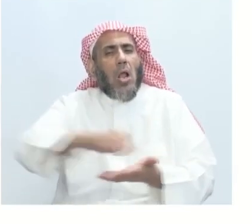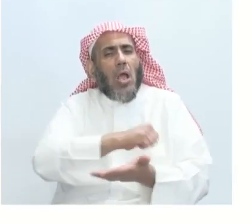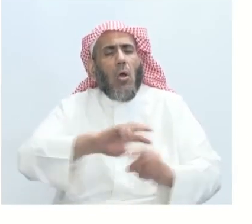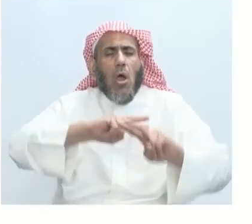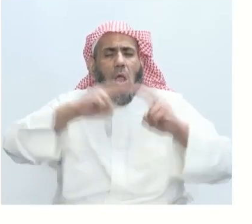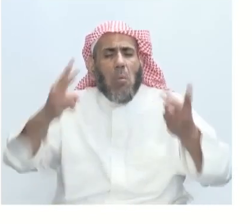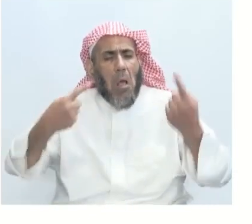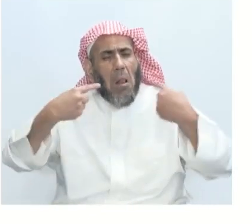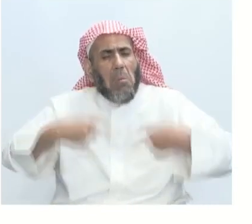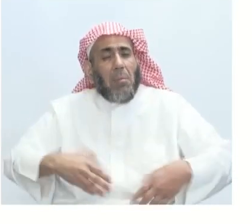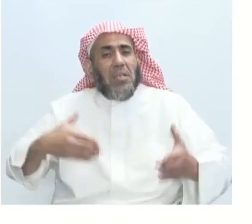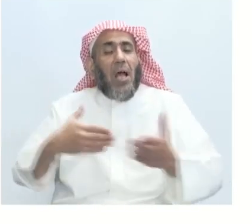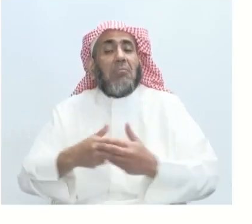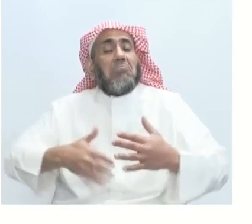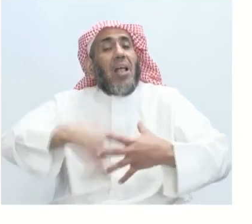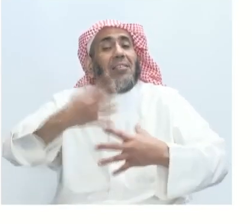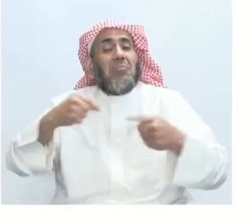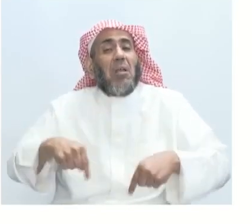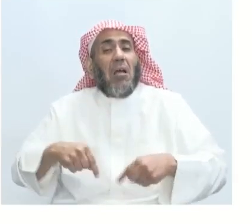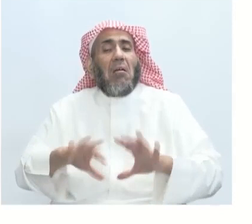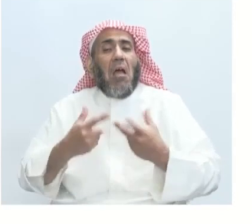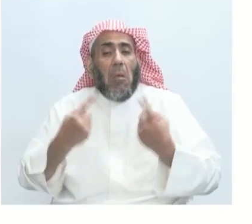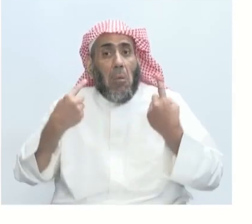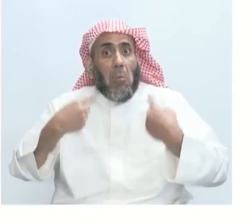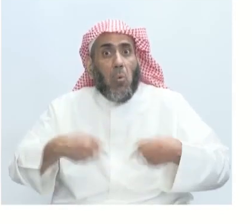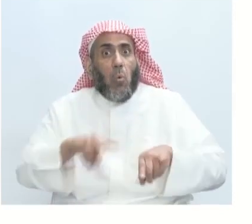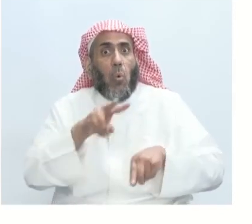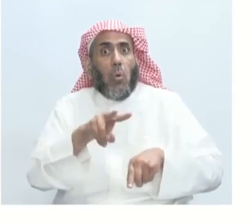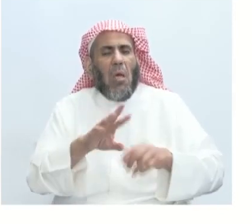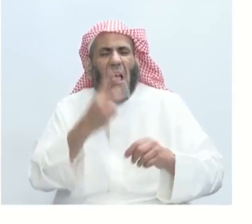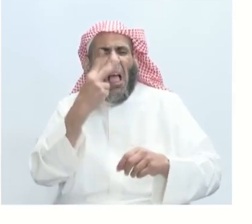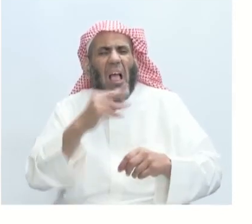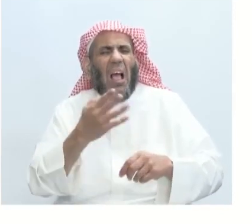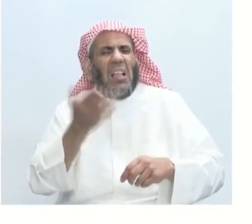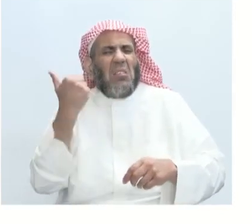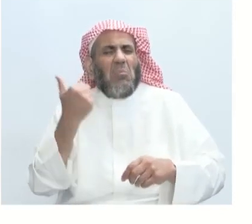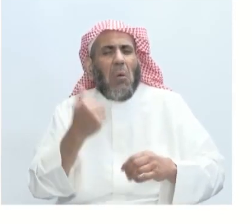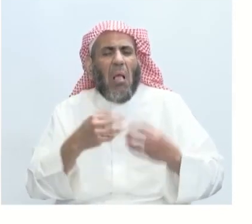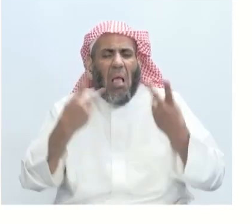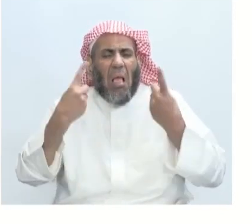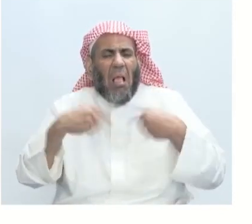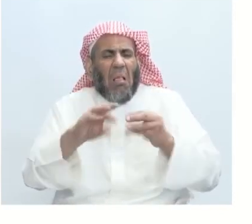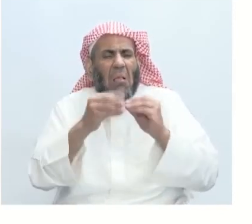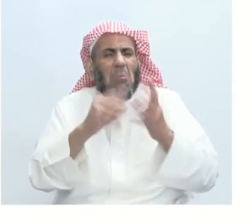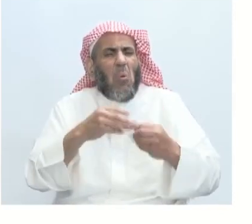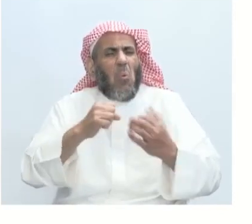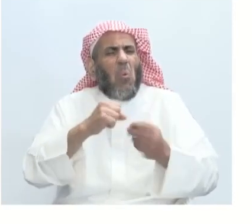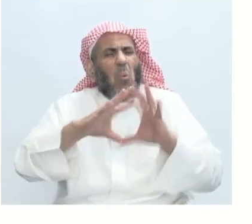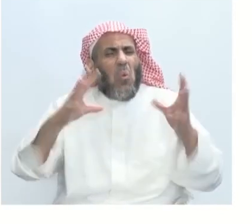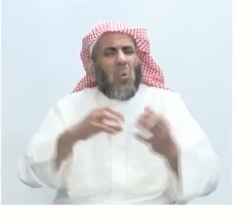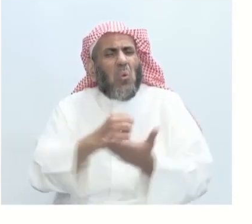جميع الملابس حتى الجديد منها كان يبدو امام الناس انها قديم وكالحلم كثره